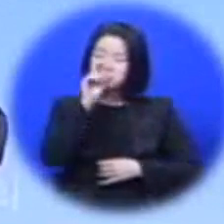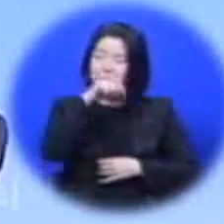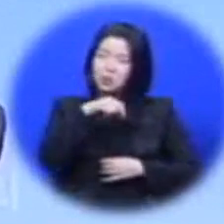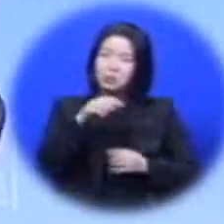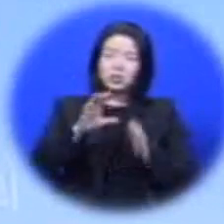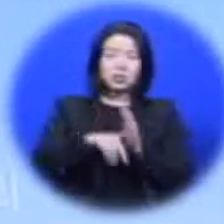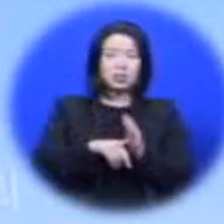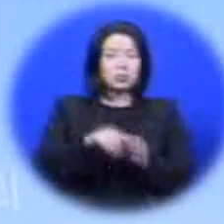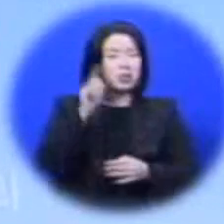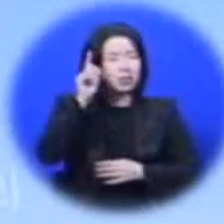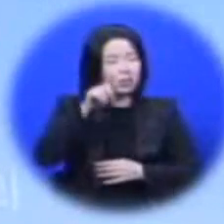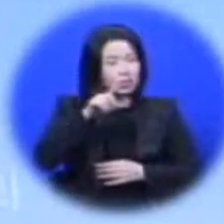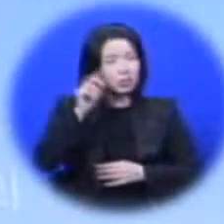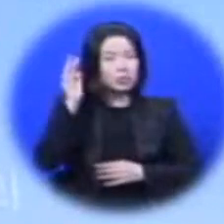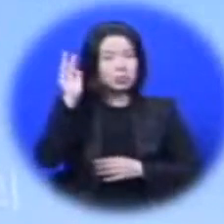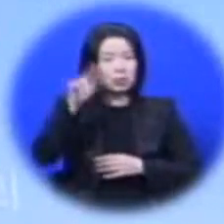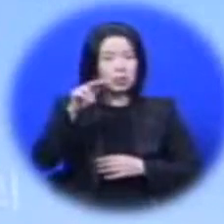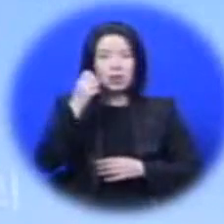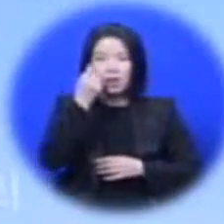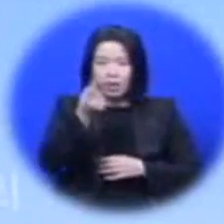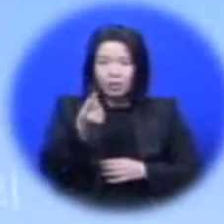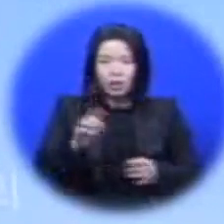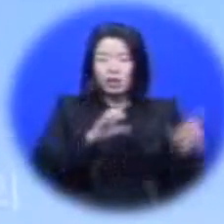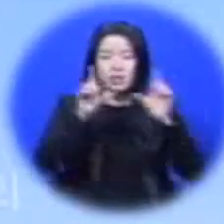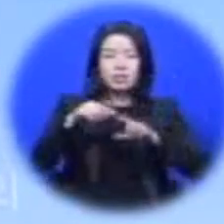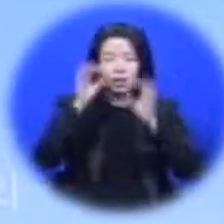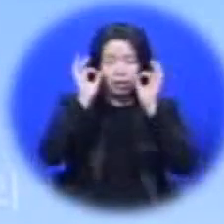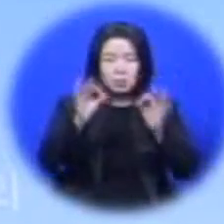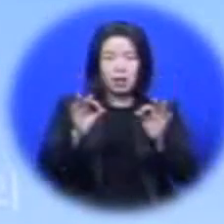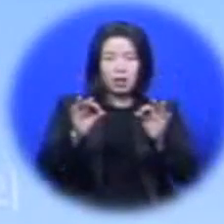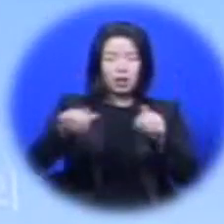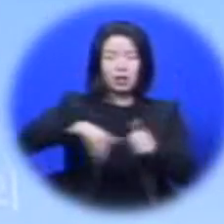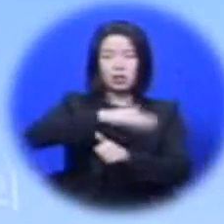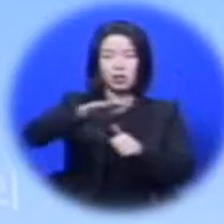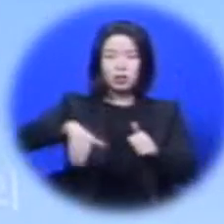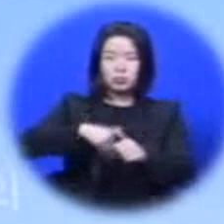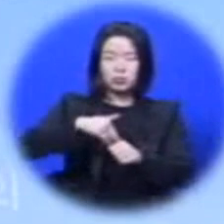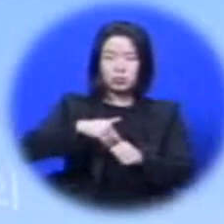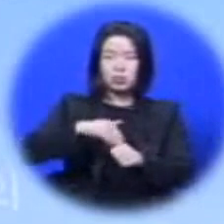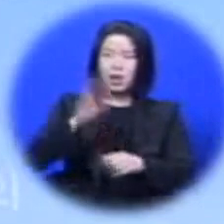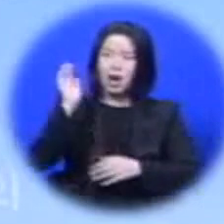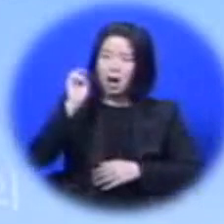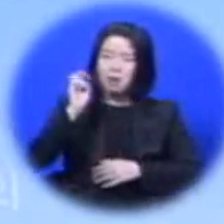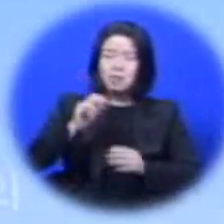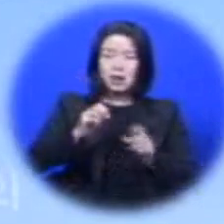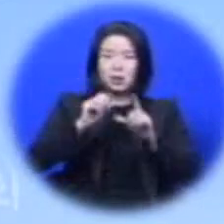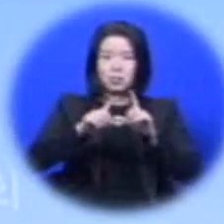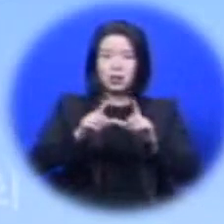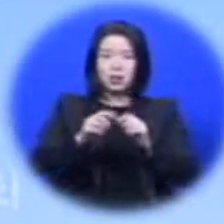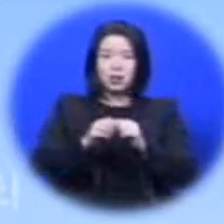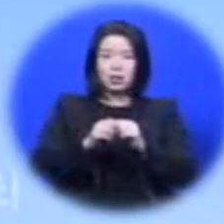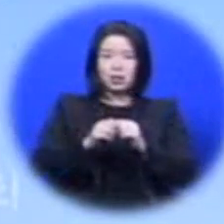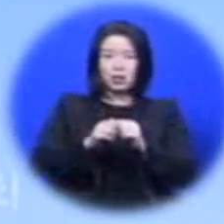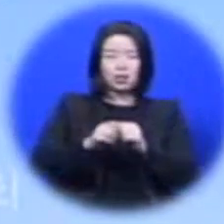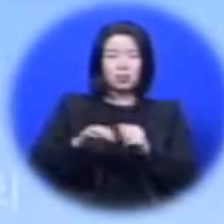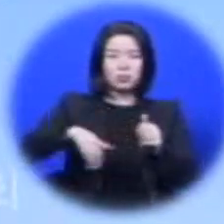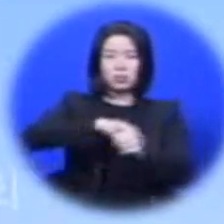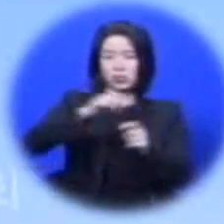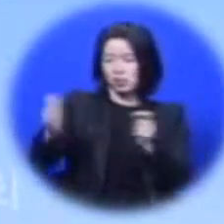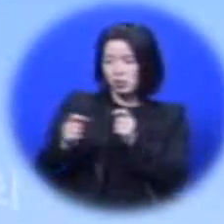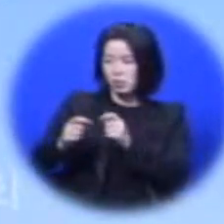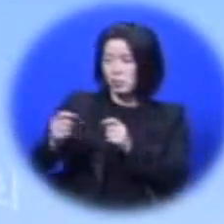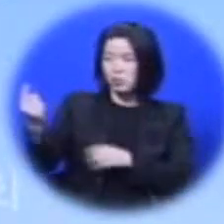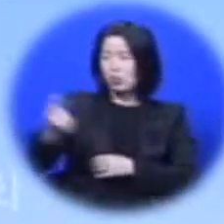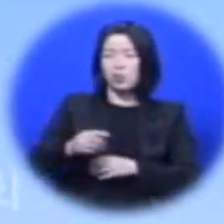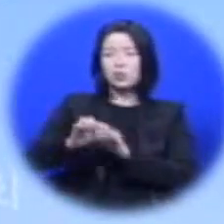해서 일주일 한 달을 살아보십시오. 아마 여러분 주변에 거의 도그자이실 거예요. 네. 누가 옆에